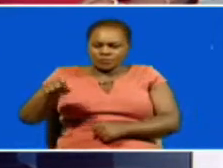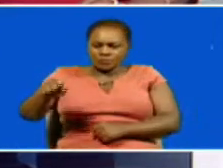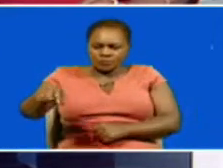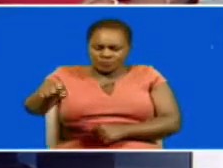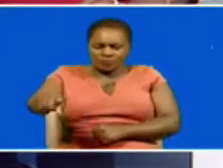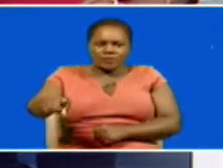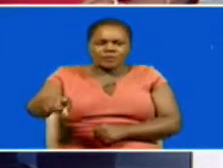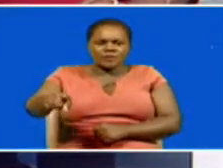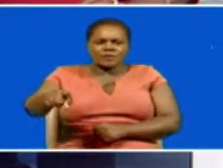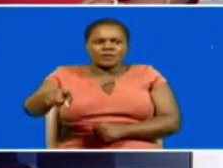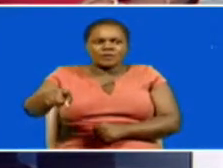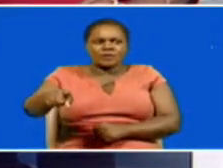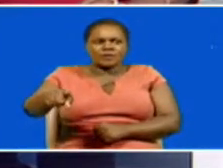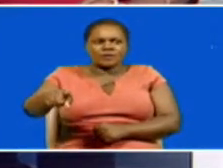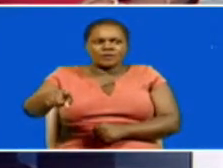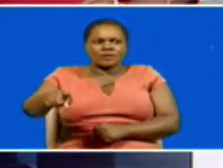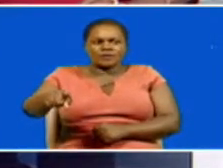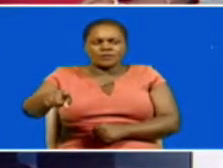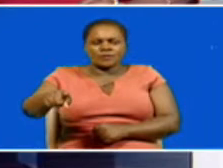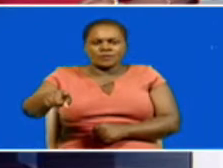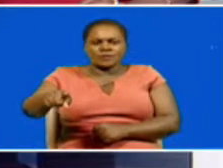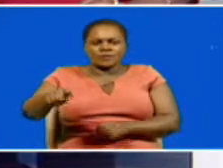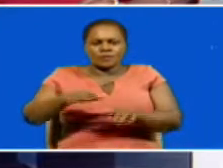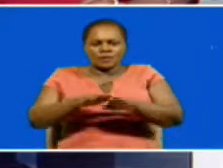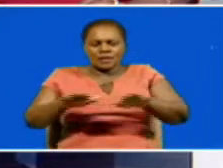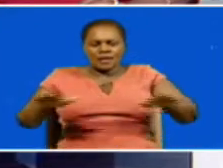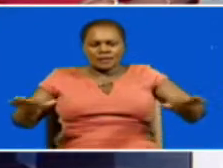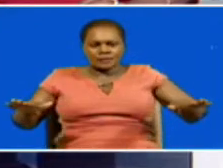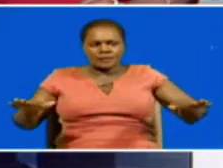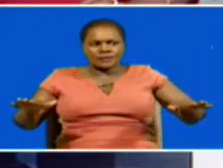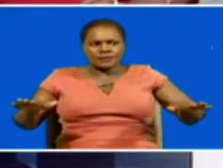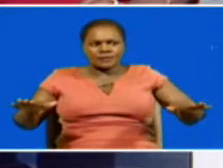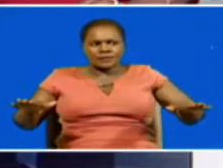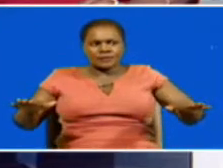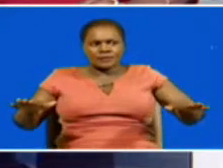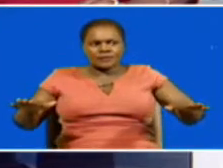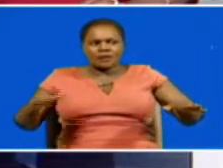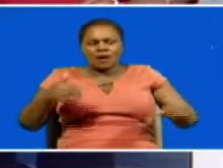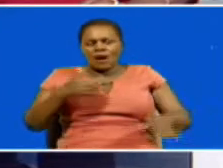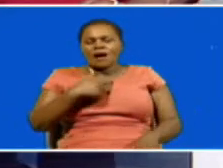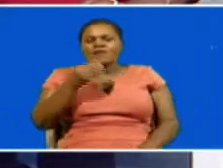kupanda mbegu hizo kwenye ekari moja ya ardhi ili kuwa na chakula.